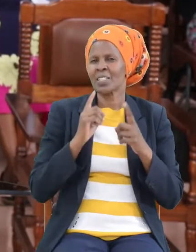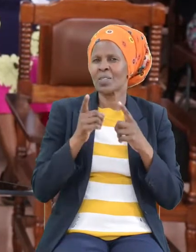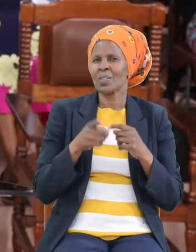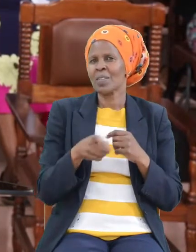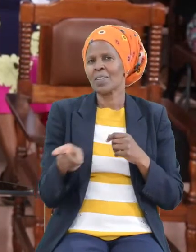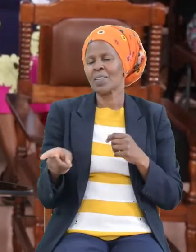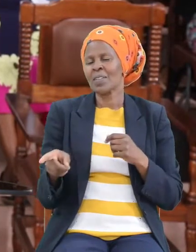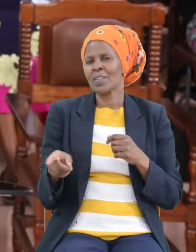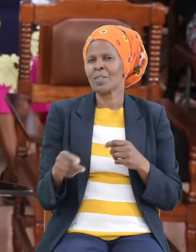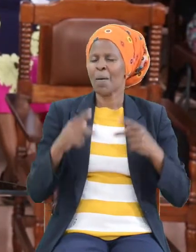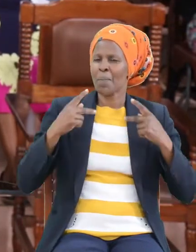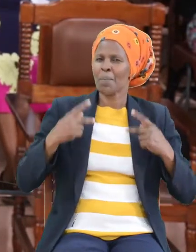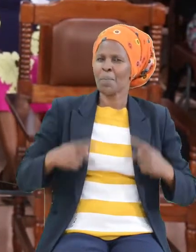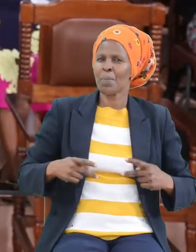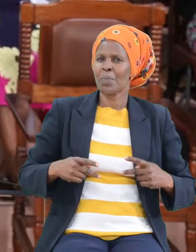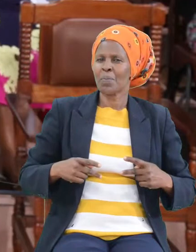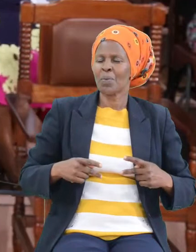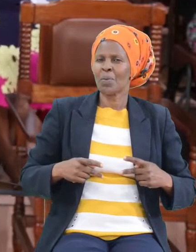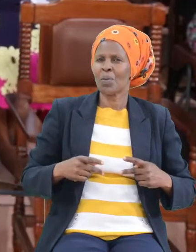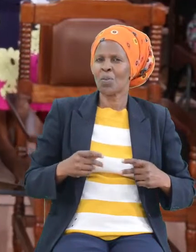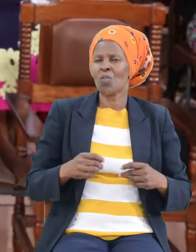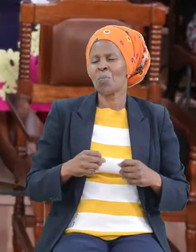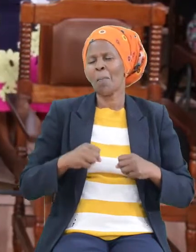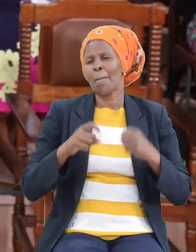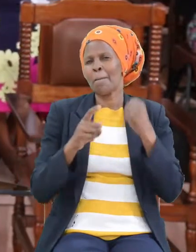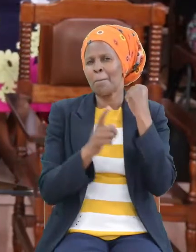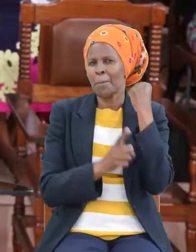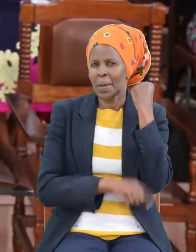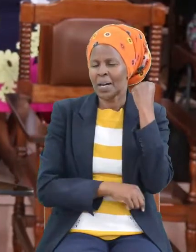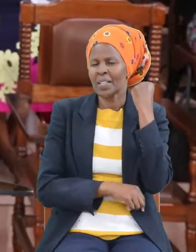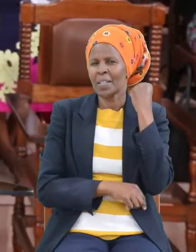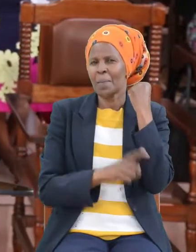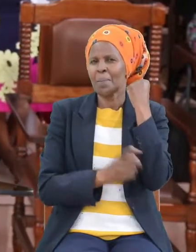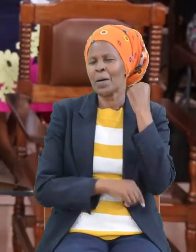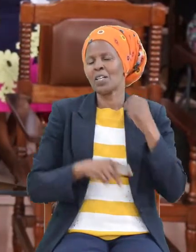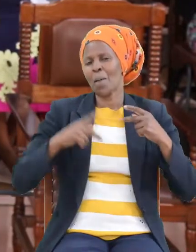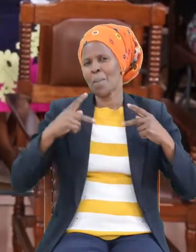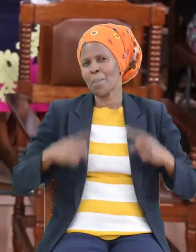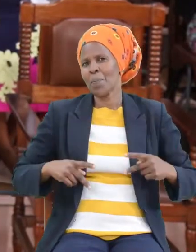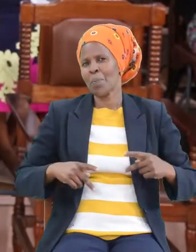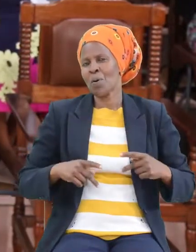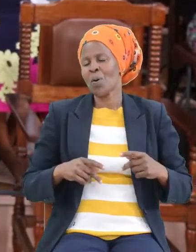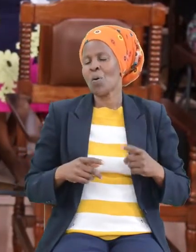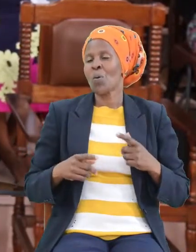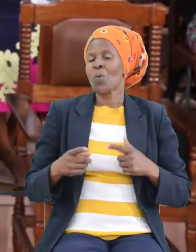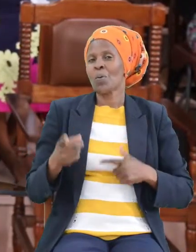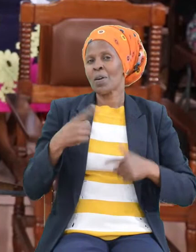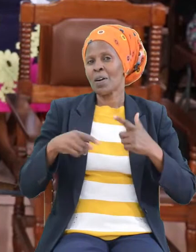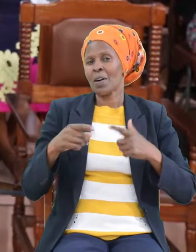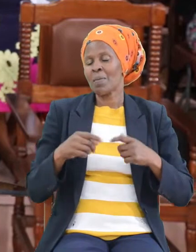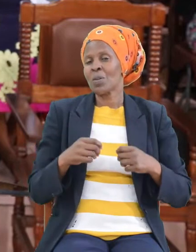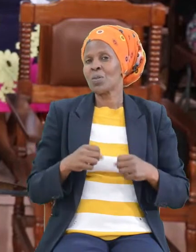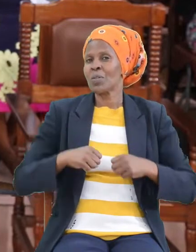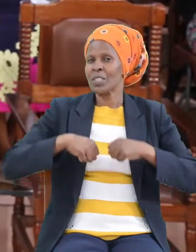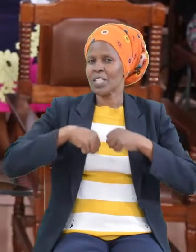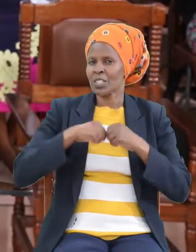kwamba watu ambao ni wahalifu, watu ambao ni waovu watakuja kumalizwa ama